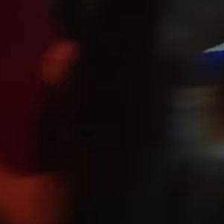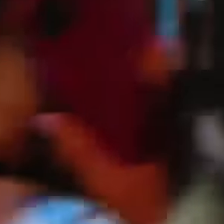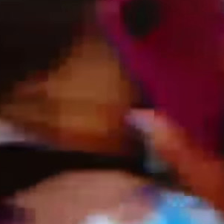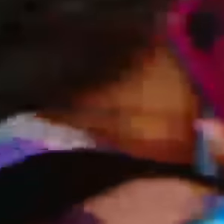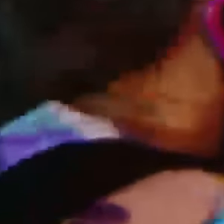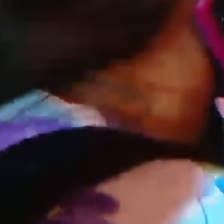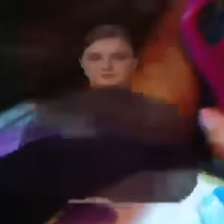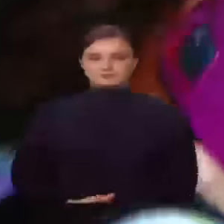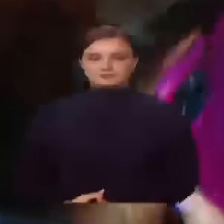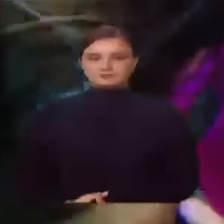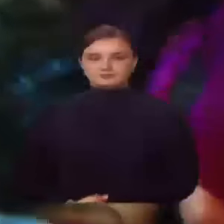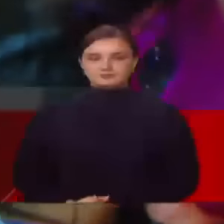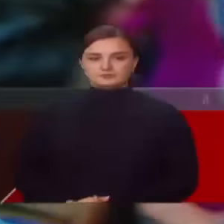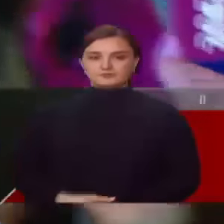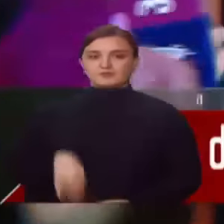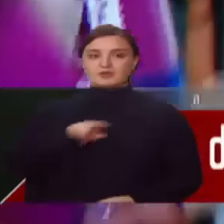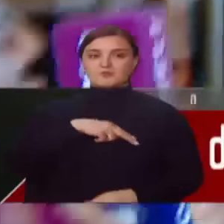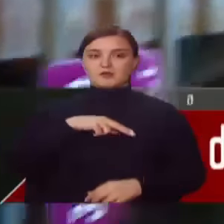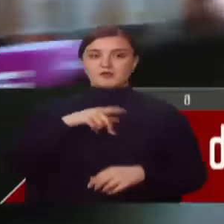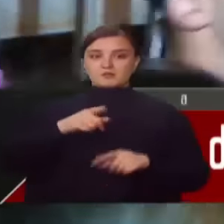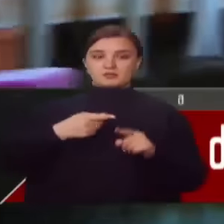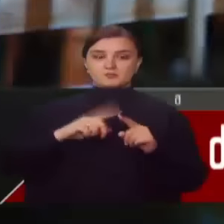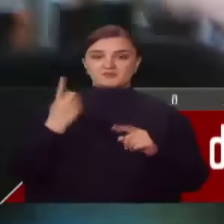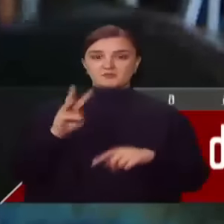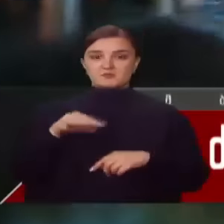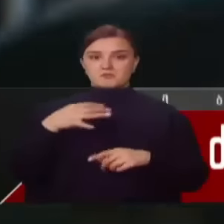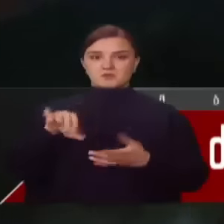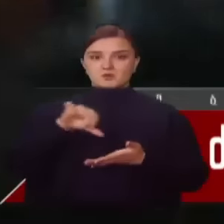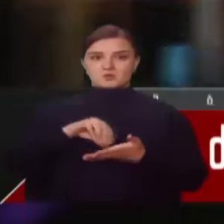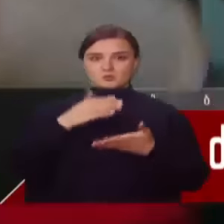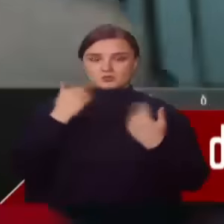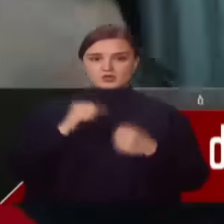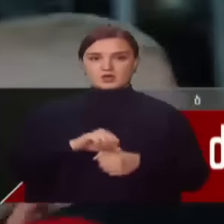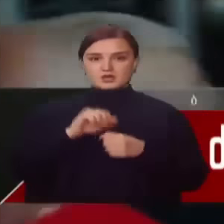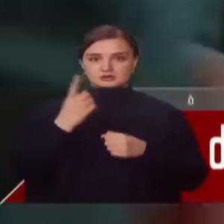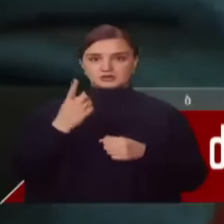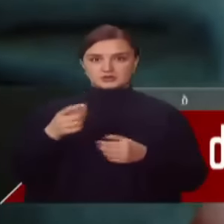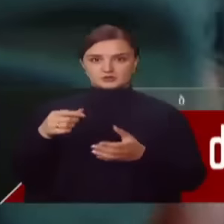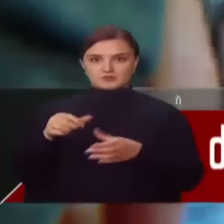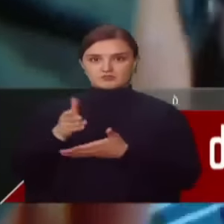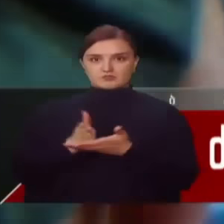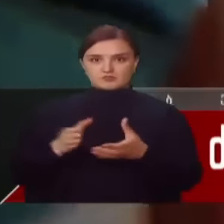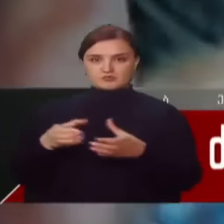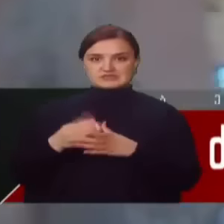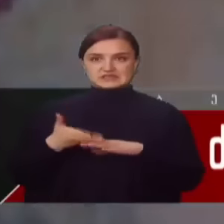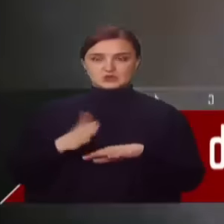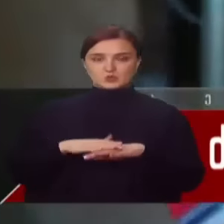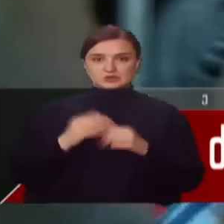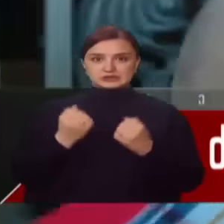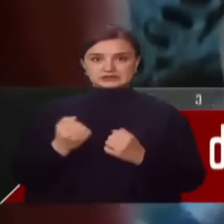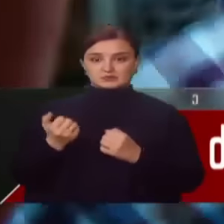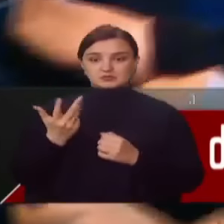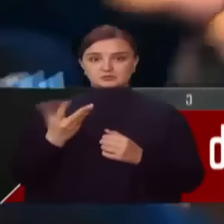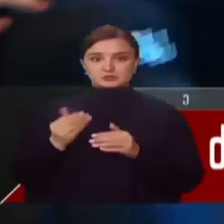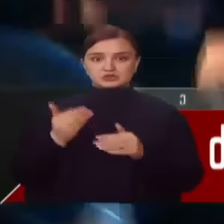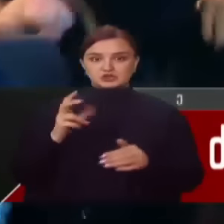უთავო. ხელებაწეული პარლამენტის ჭიშკართან 1 მაისს უკვე აღარ მდგარა აქციის მონაწილეთა ერთი ჯგუფი, რომელსაც სიტუაციის დაძაბვამდე რამდენიმე წუთით